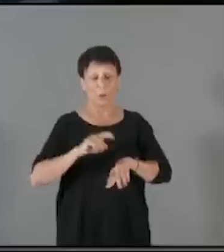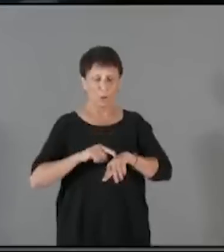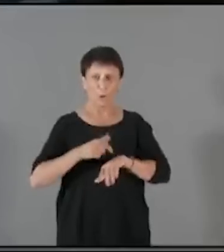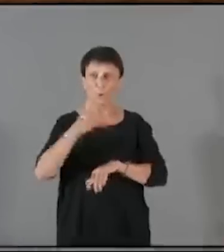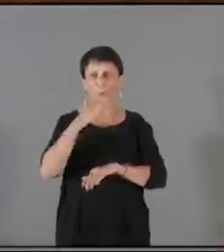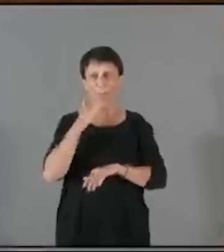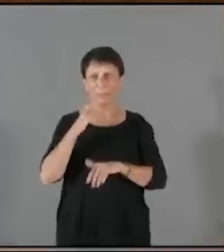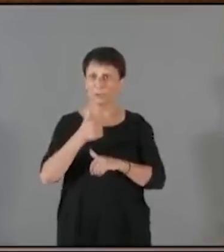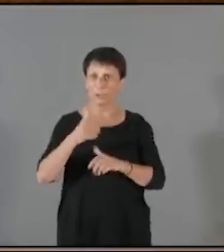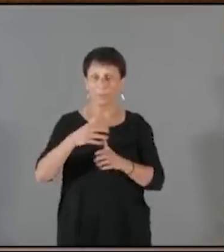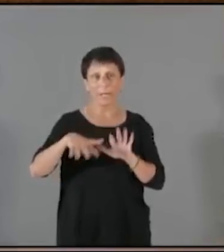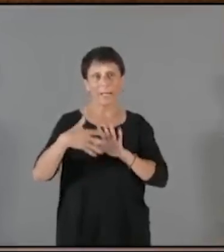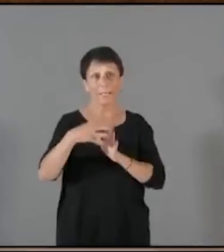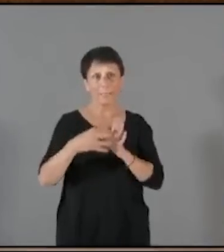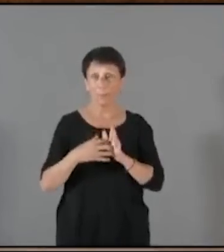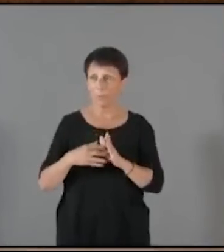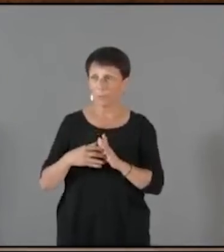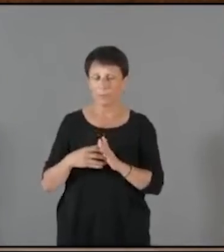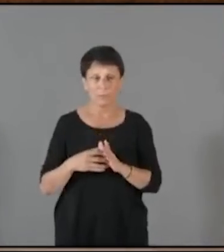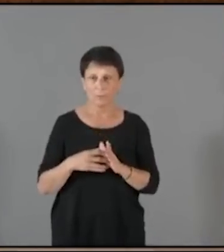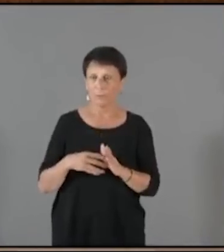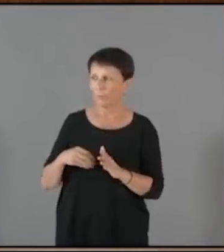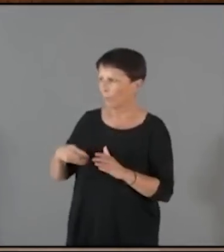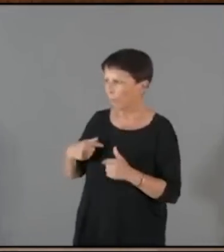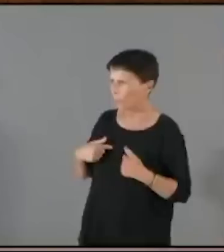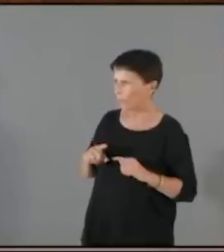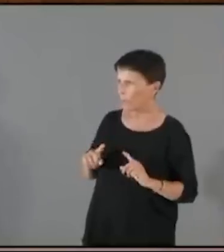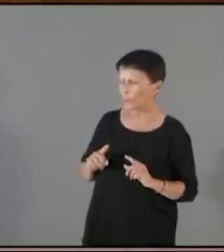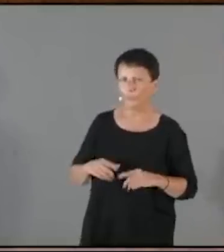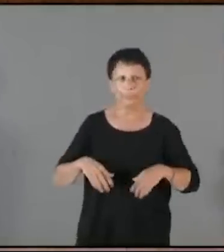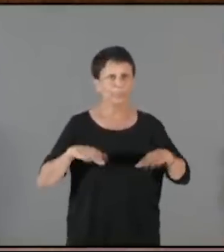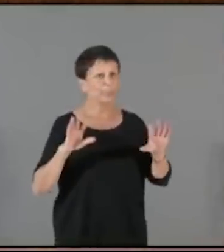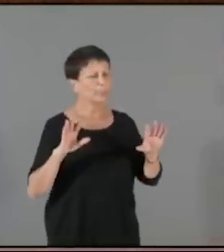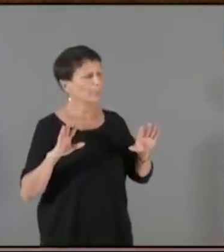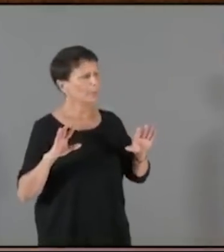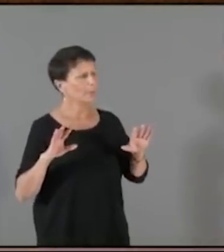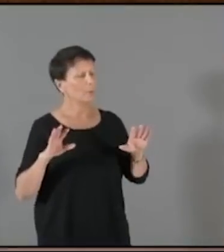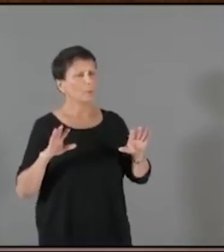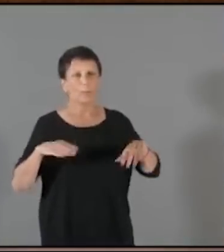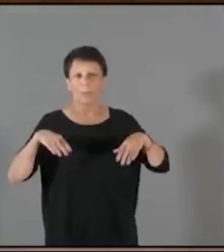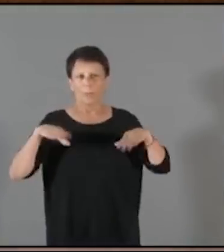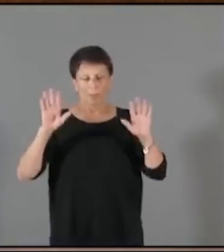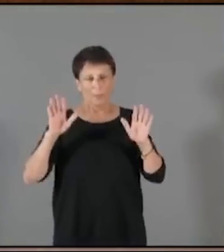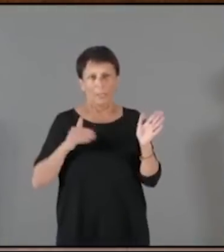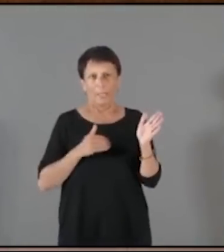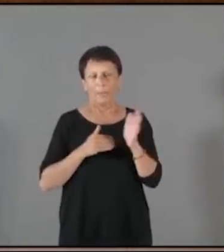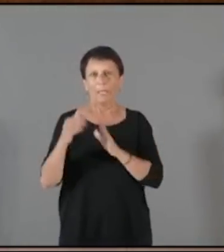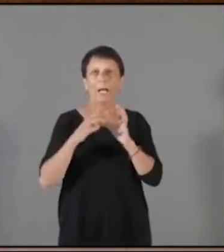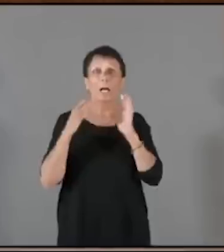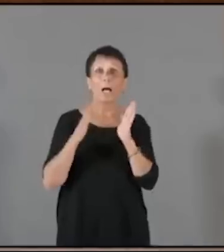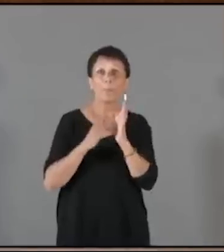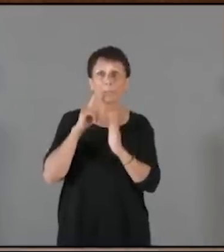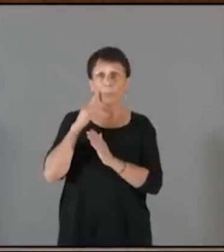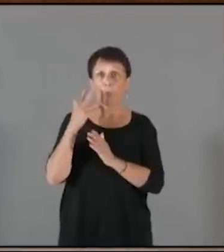tout net. C'est pas de mon fait. Hein. Je vous le dis tout net. Peu m'importe. Peu m'importe les milliards du Grand Marseille si c'est